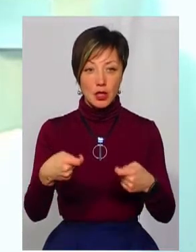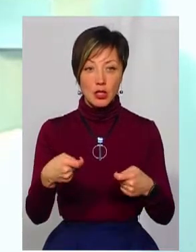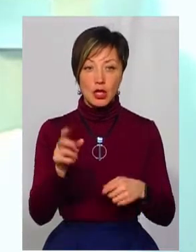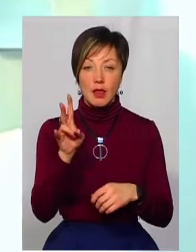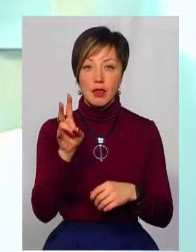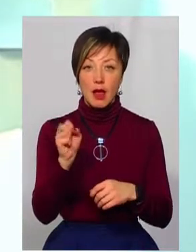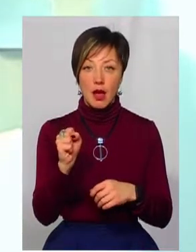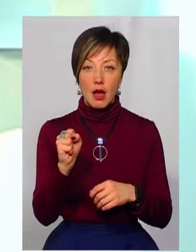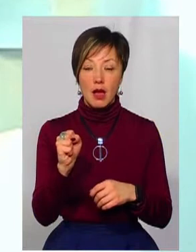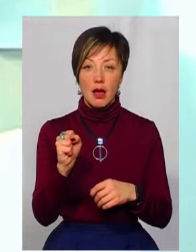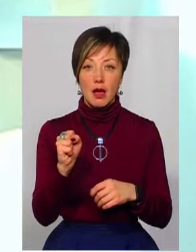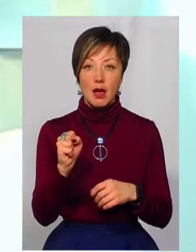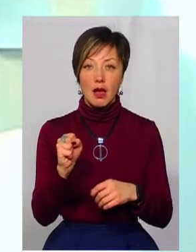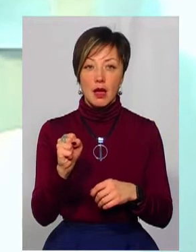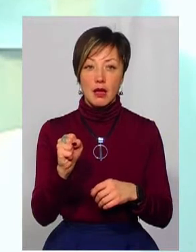на